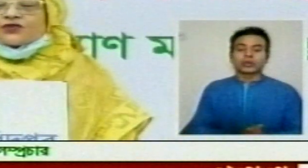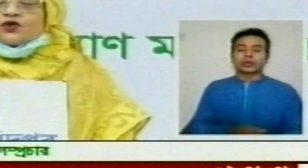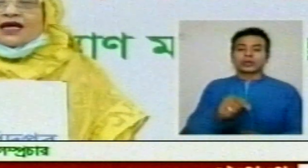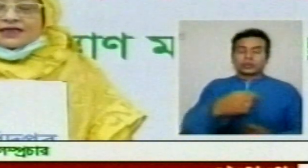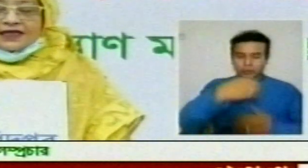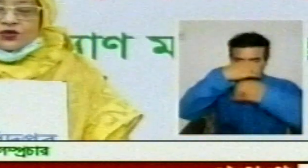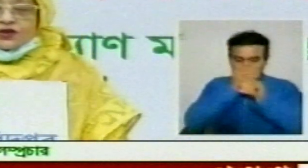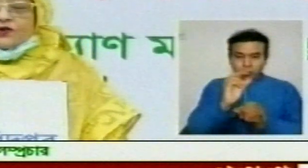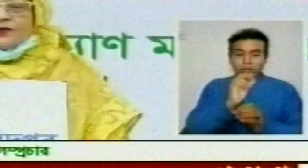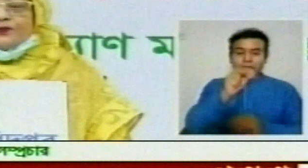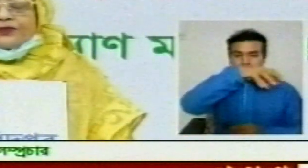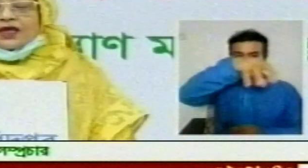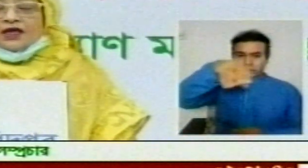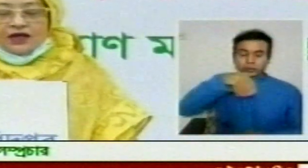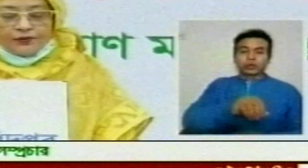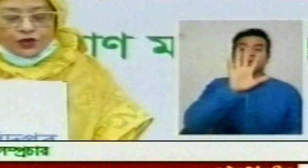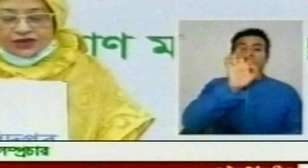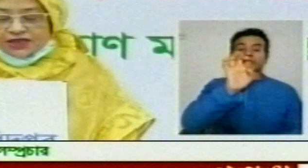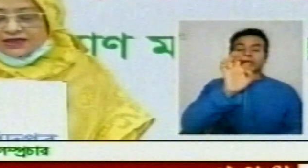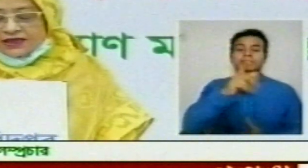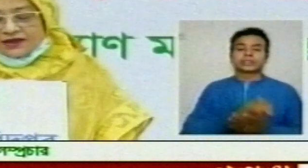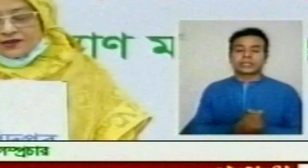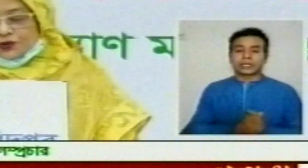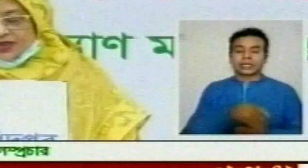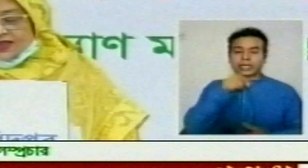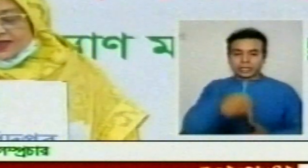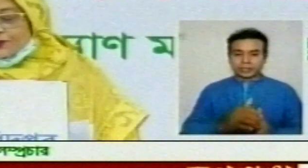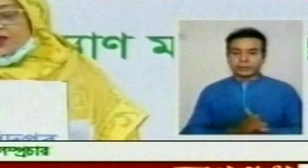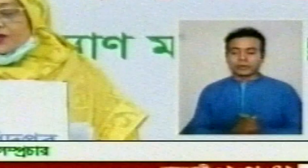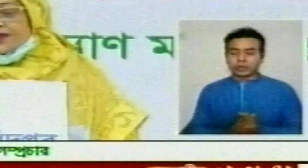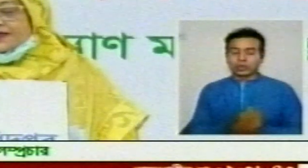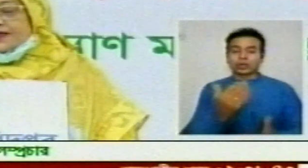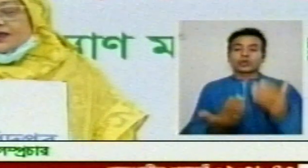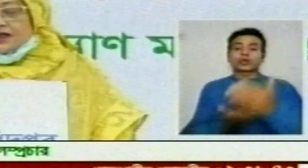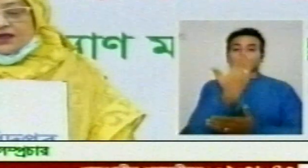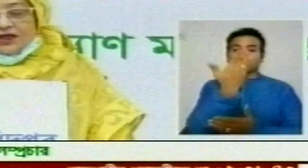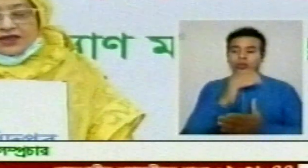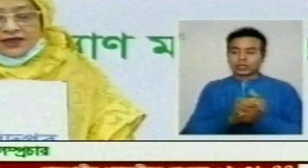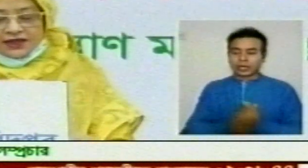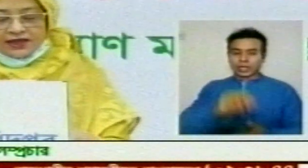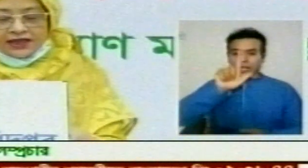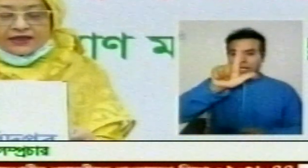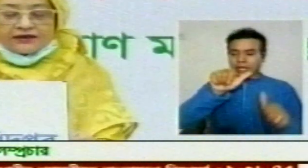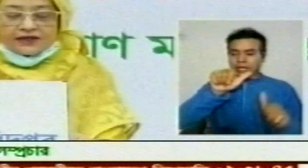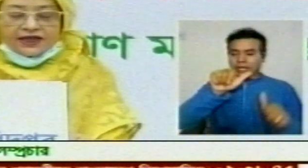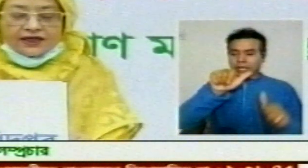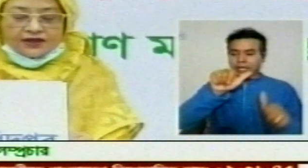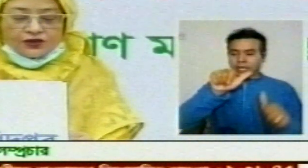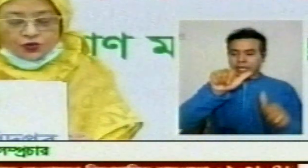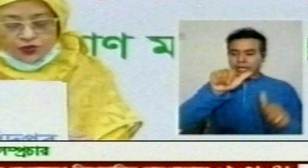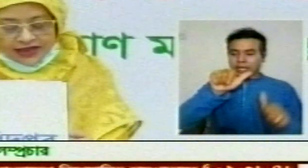এবার আসব আজকের তথ্য। 50টি পরীক্ষাগারে পরীক্ষা হয়েছে, এই